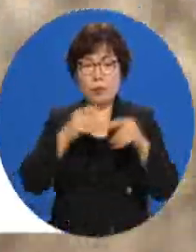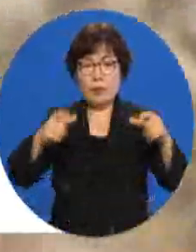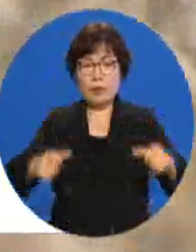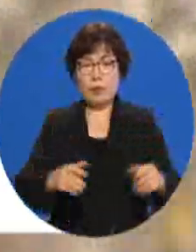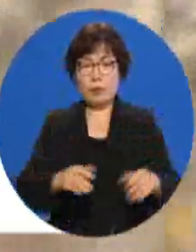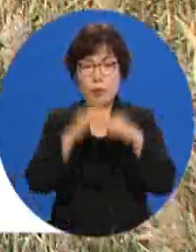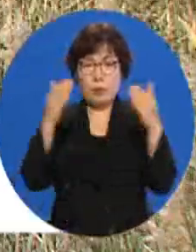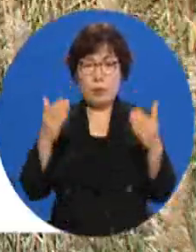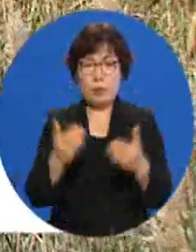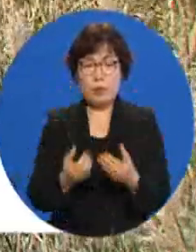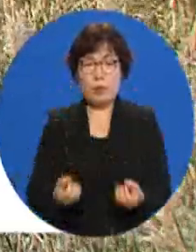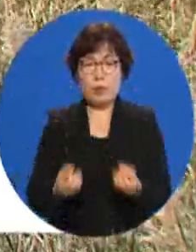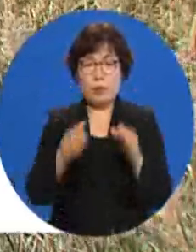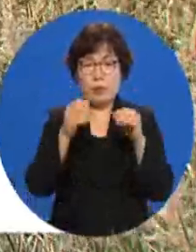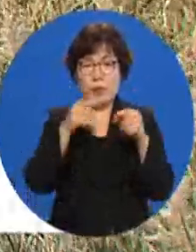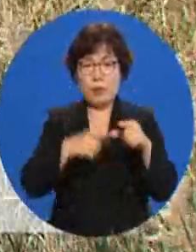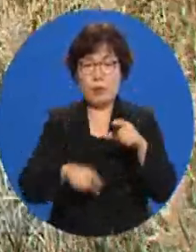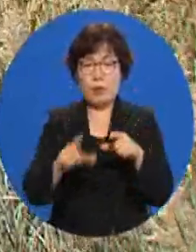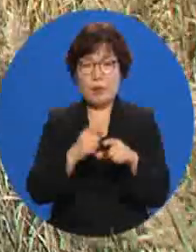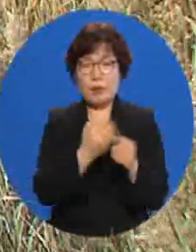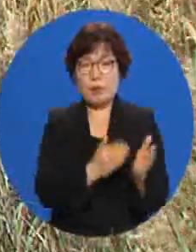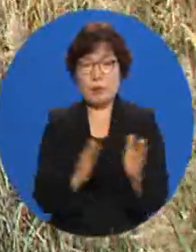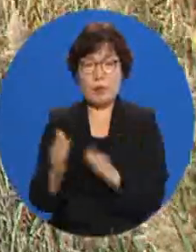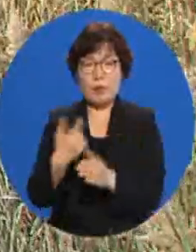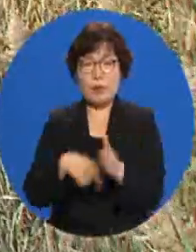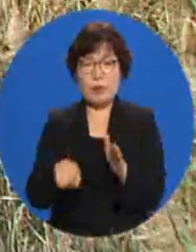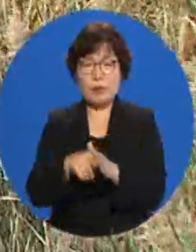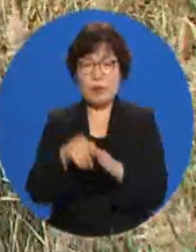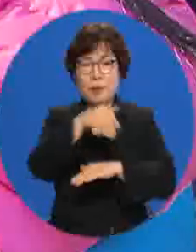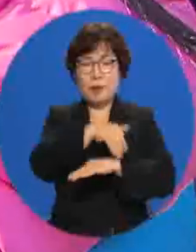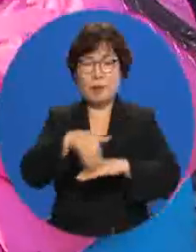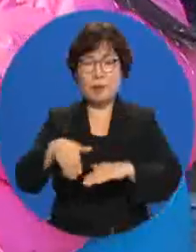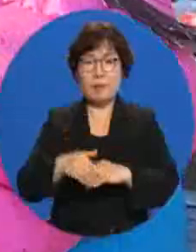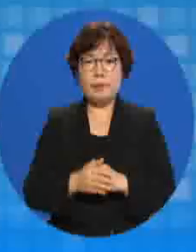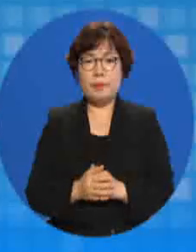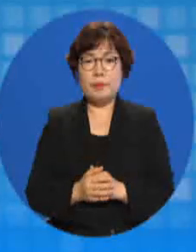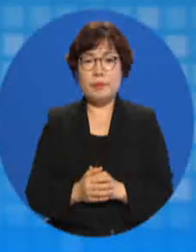도시 전체의 축제 개념으로 준비하기로 했습니다.